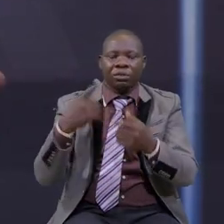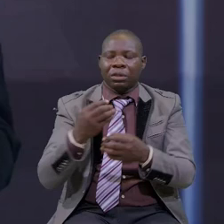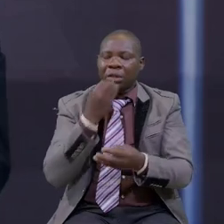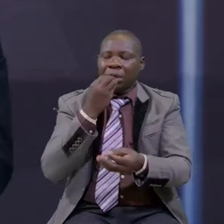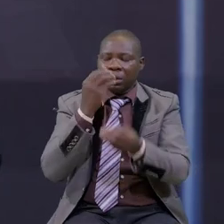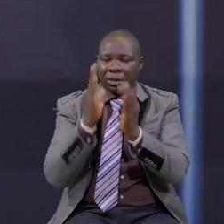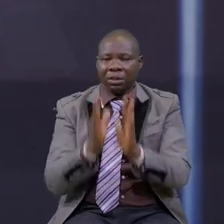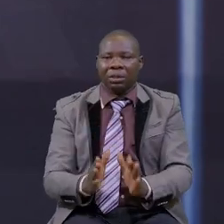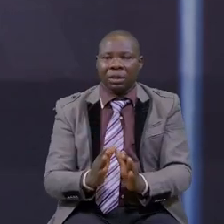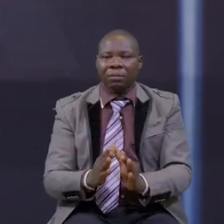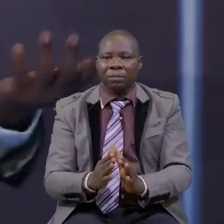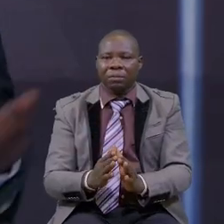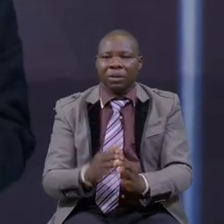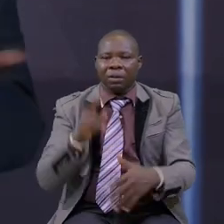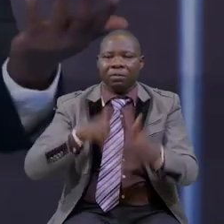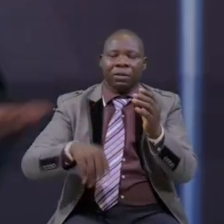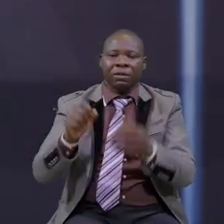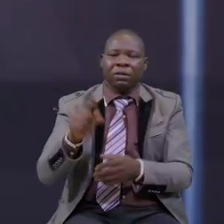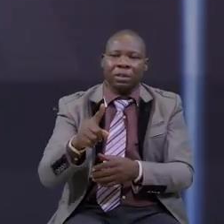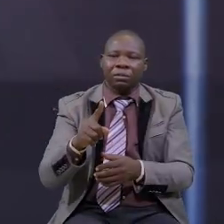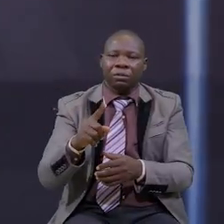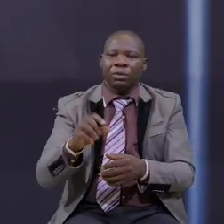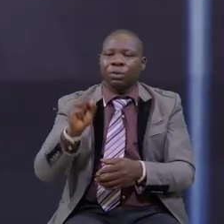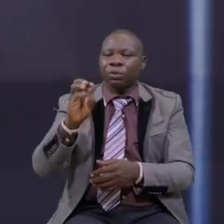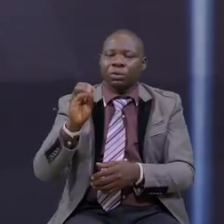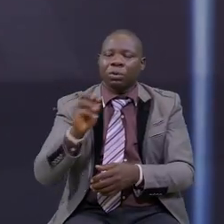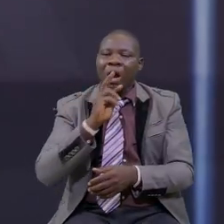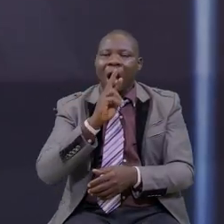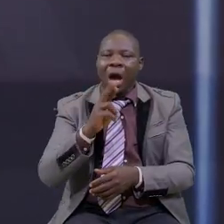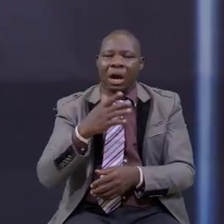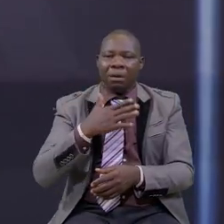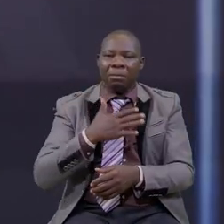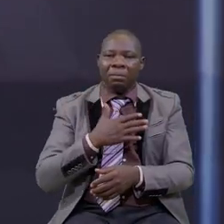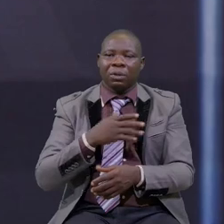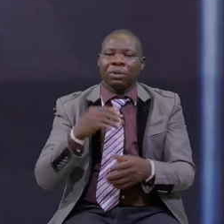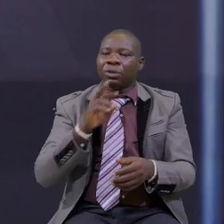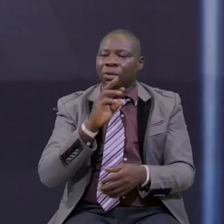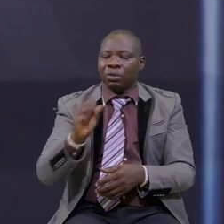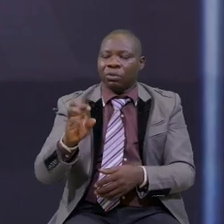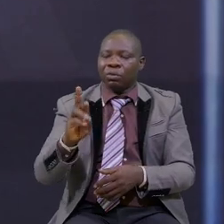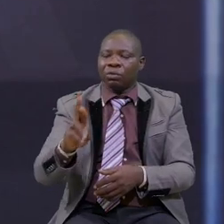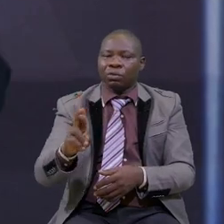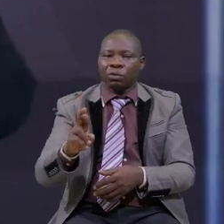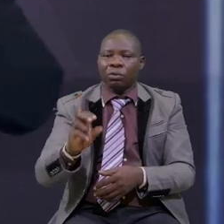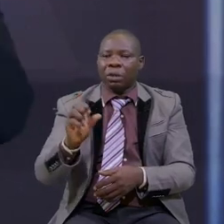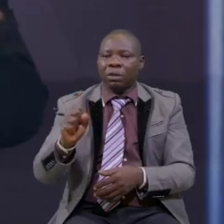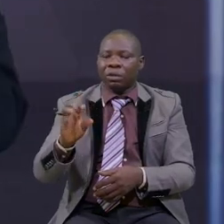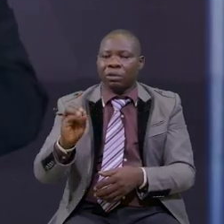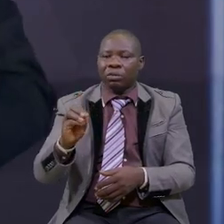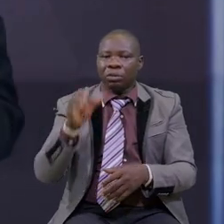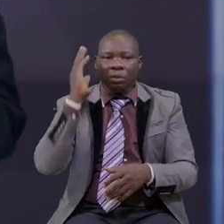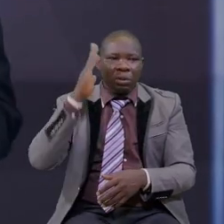Ainsi en est-il de ma parole, verset 11. Ainsi en est-il de ma parole